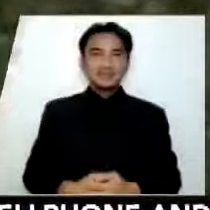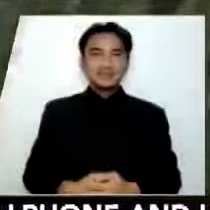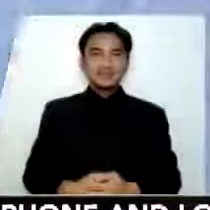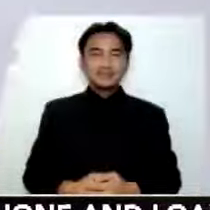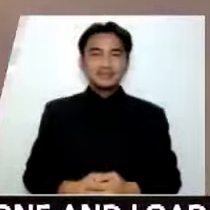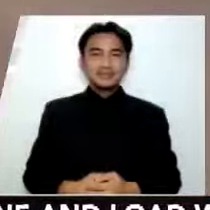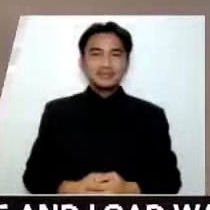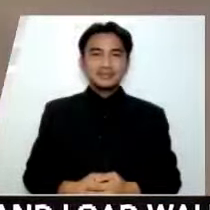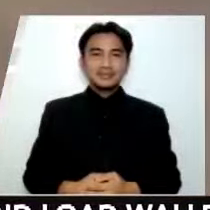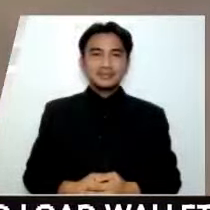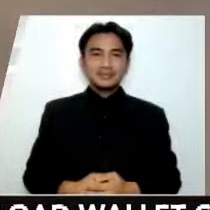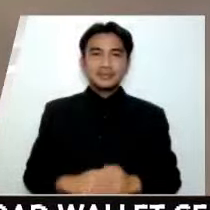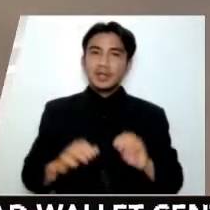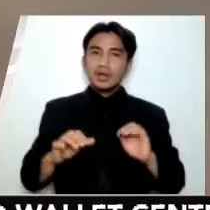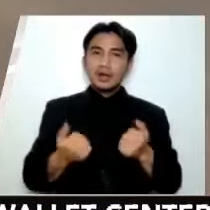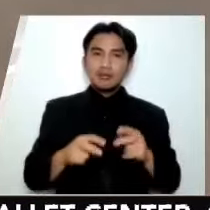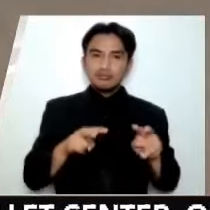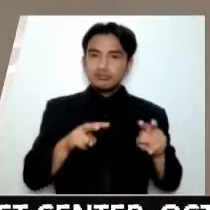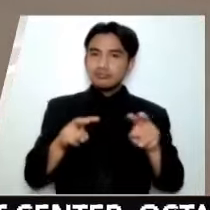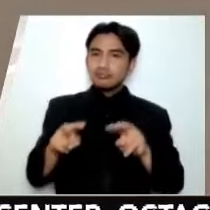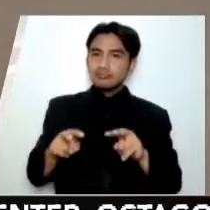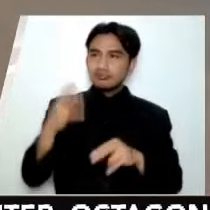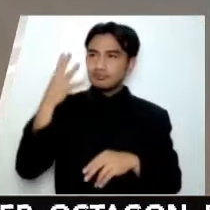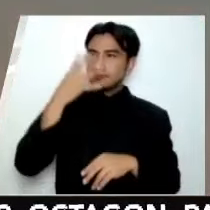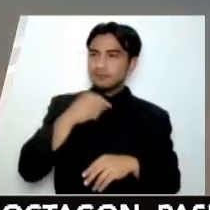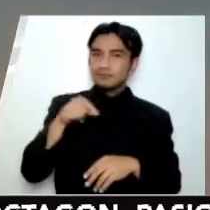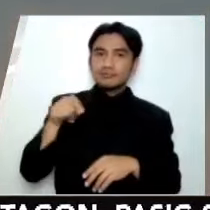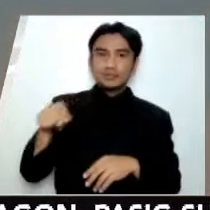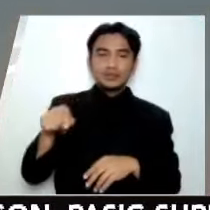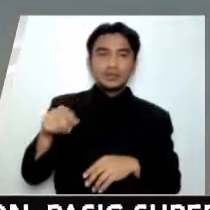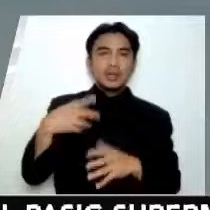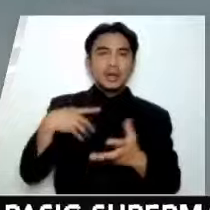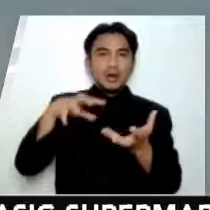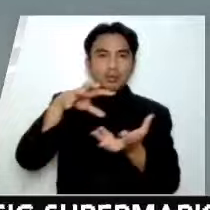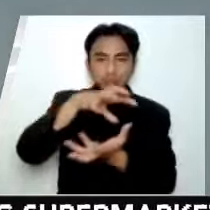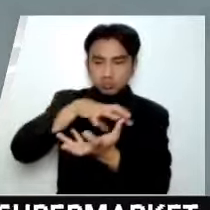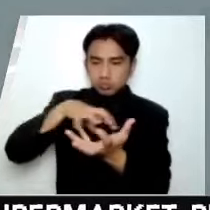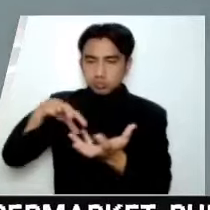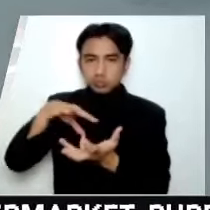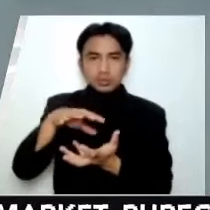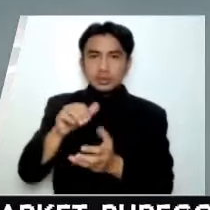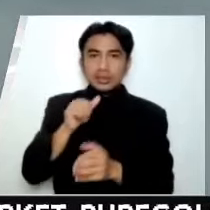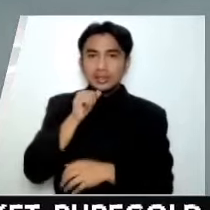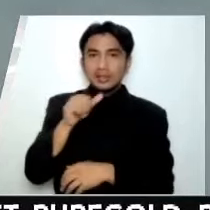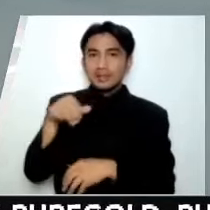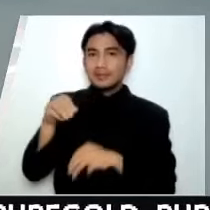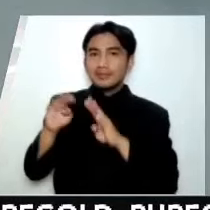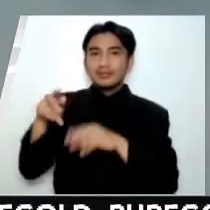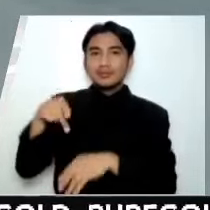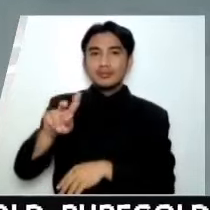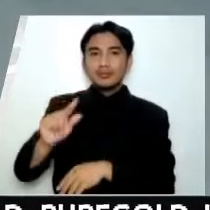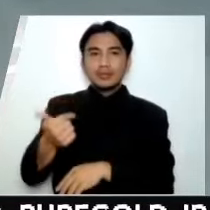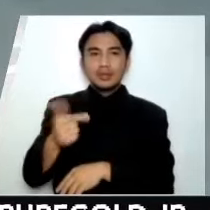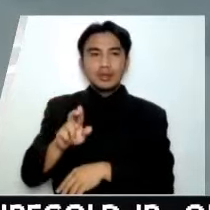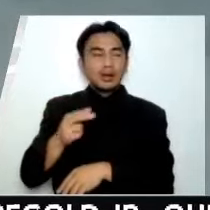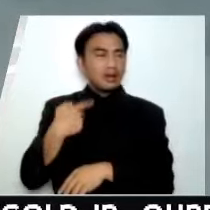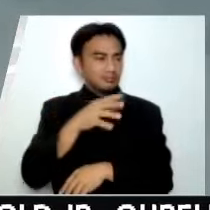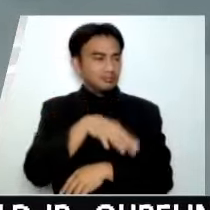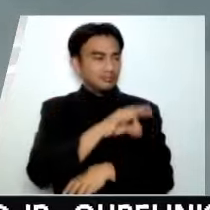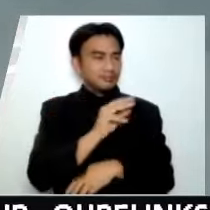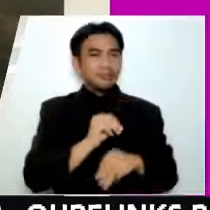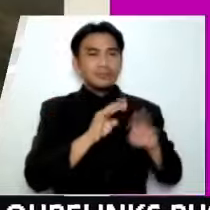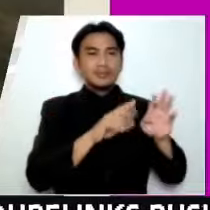How cool is this? Ang Sea of Clouds na yan, hindi sa Mount Pulag, kundi sa Mount Culis. Sa Tanay, Rizal,